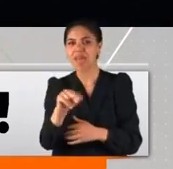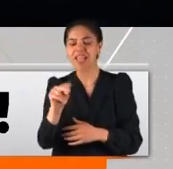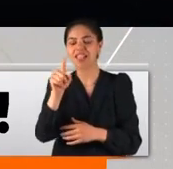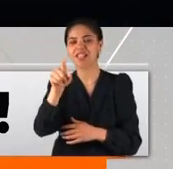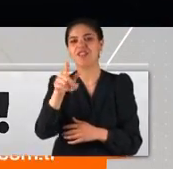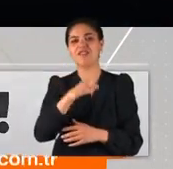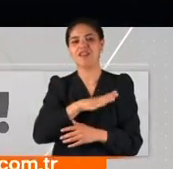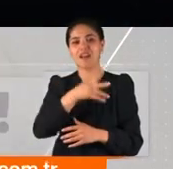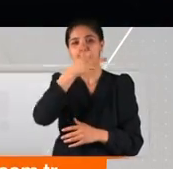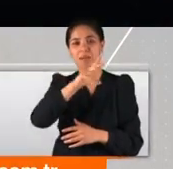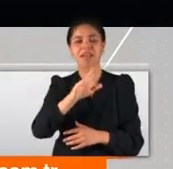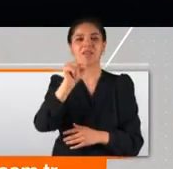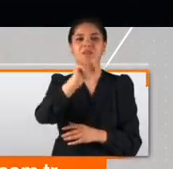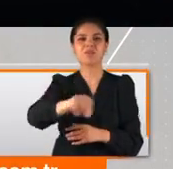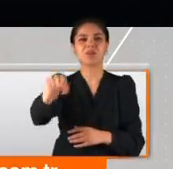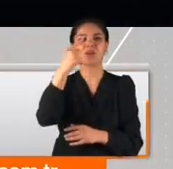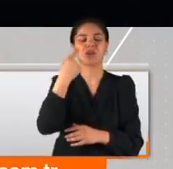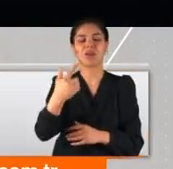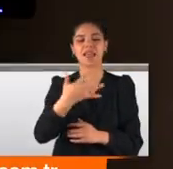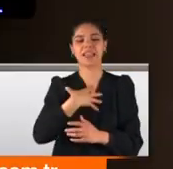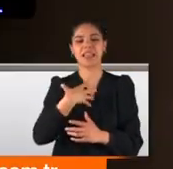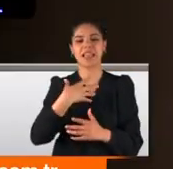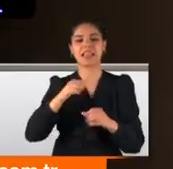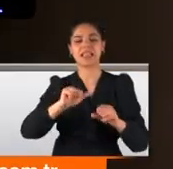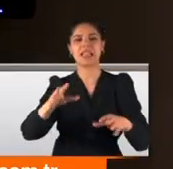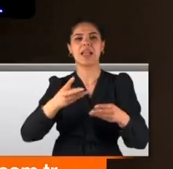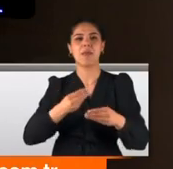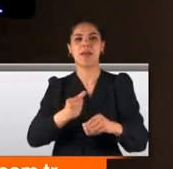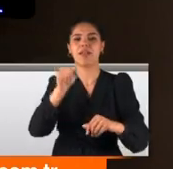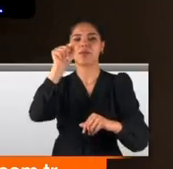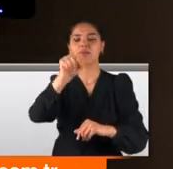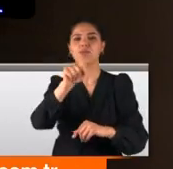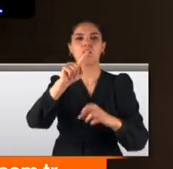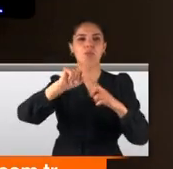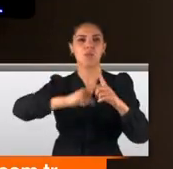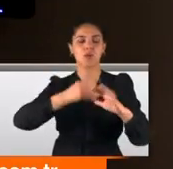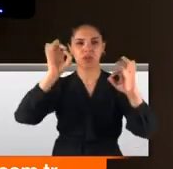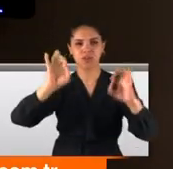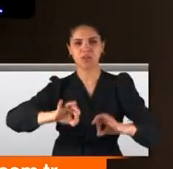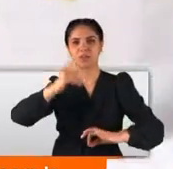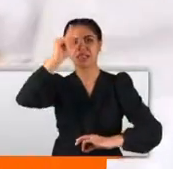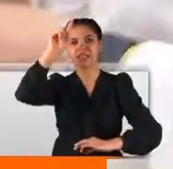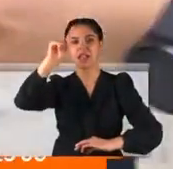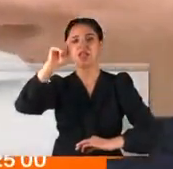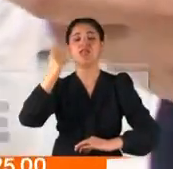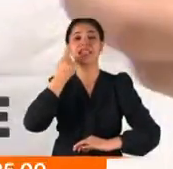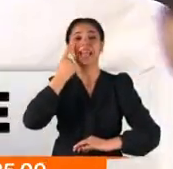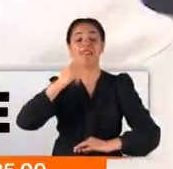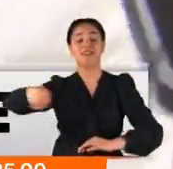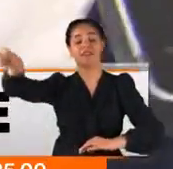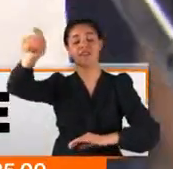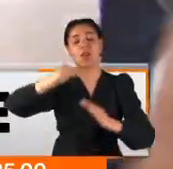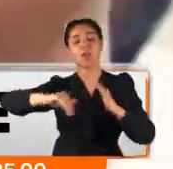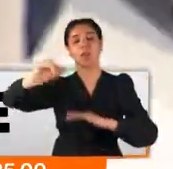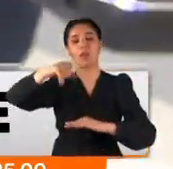ediyordu. Sistem kendi kendini yok ediyor, siliyor. Savronic Simpes adlı proje şimdilik sadece üst düzey devlet yöneticileri